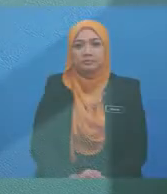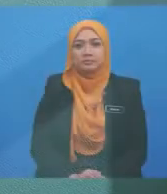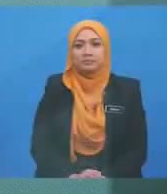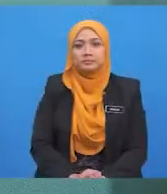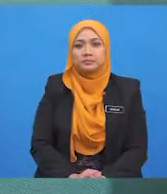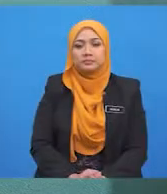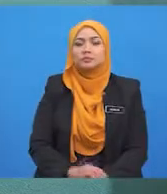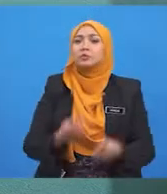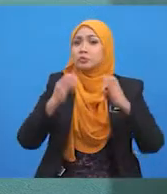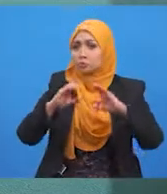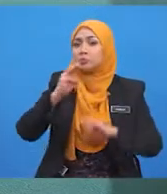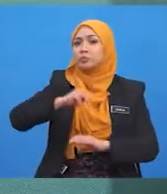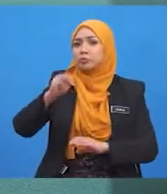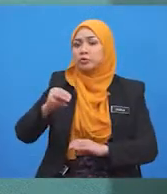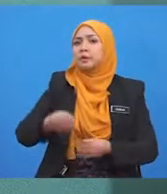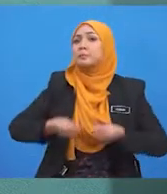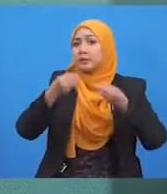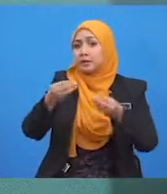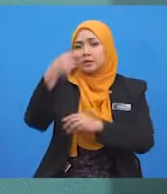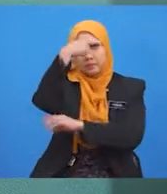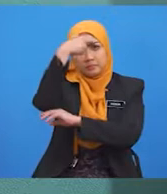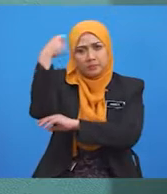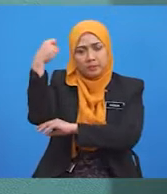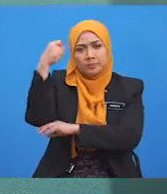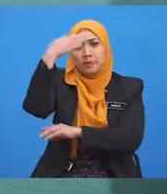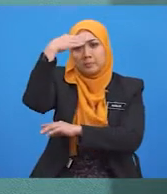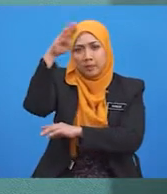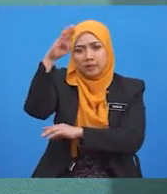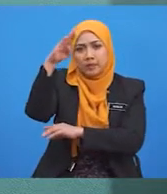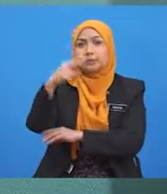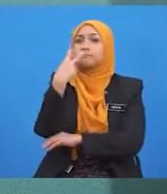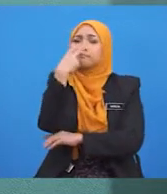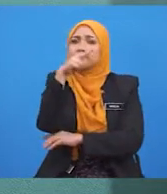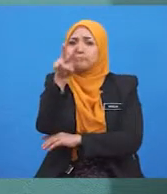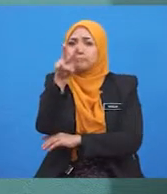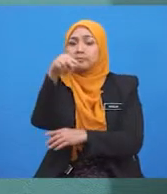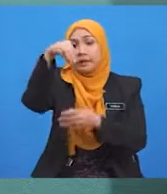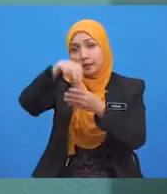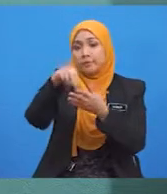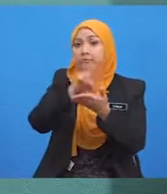Hai cube murid-murid berikan Sebab bagi pemerhatian tadi